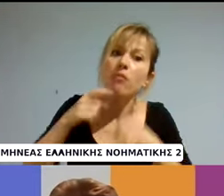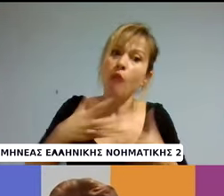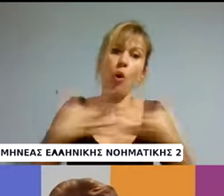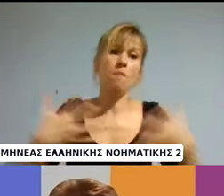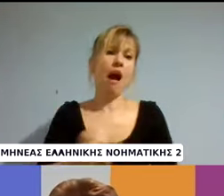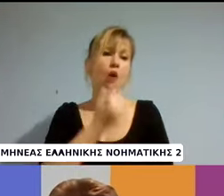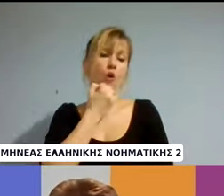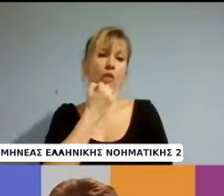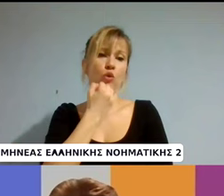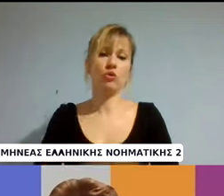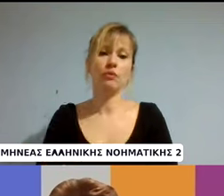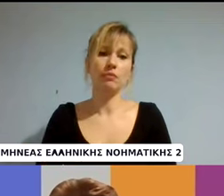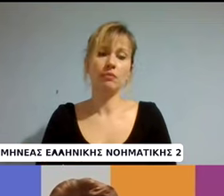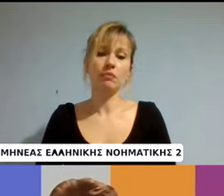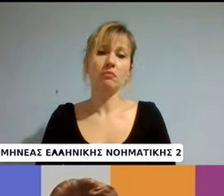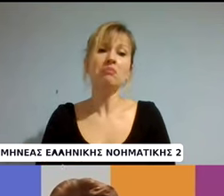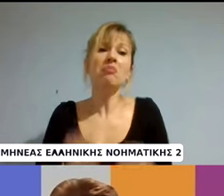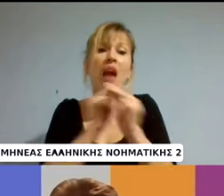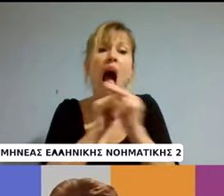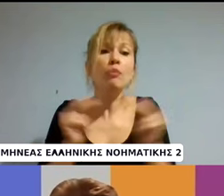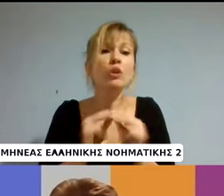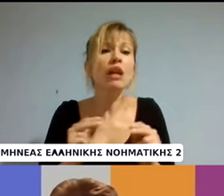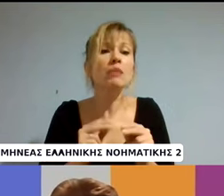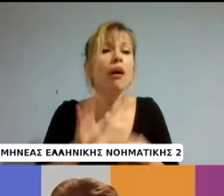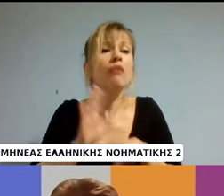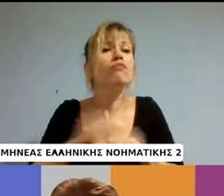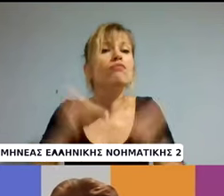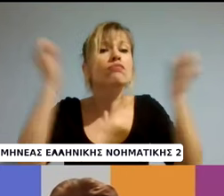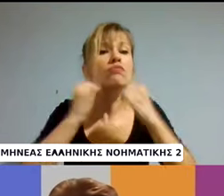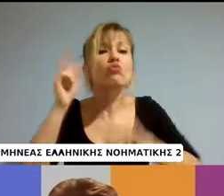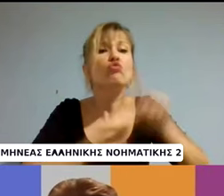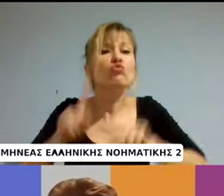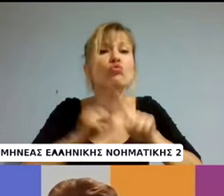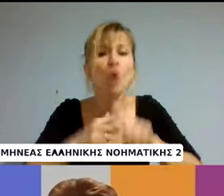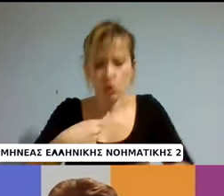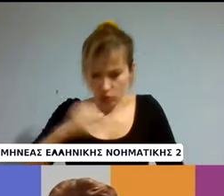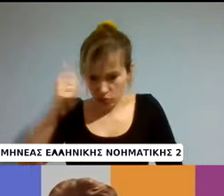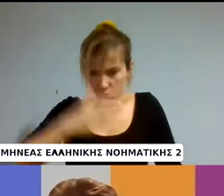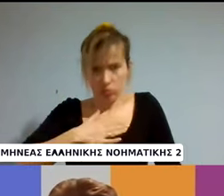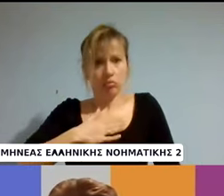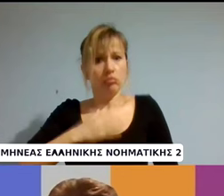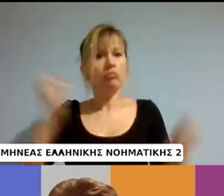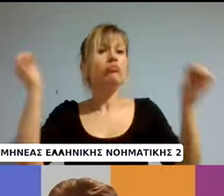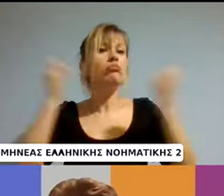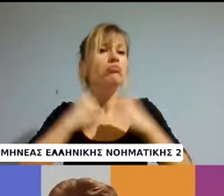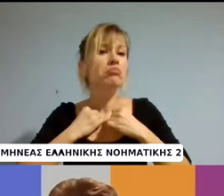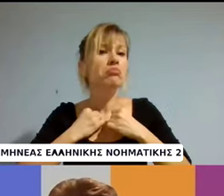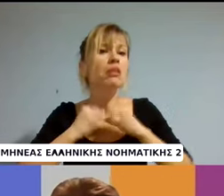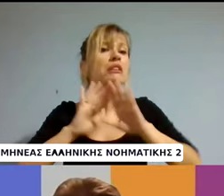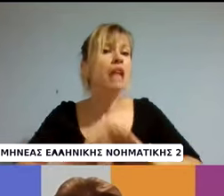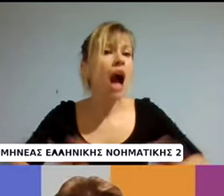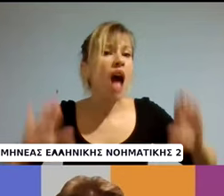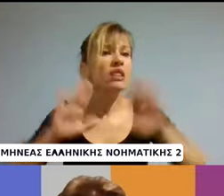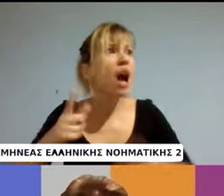θα γκρεμίσει εμένα, και αν το κάνουμε πολλοί από εμάς αυτό το λάθος, θα γκρεμίσουμε και το